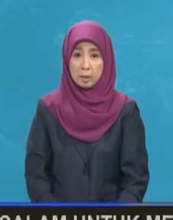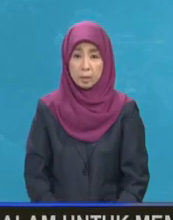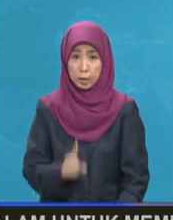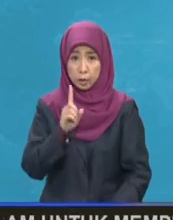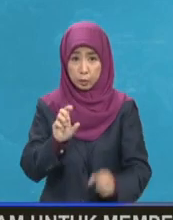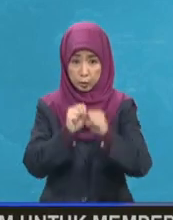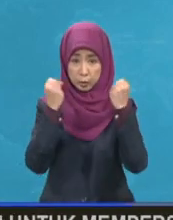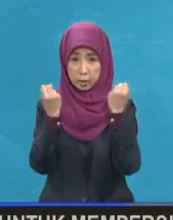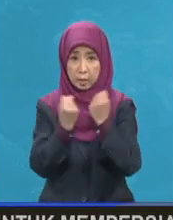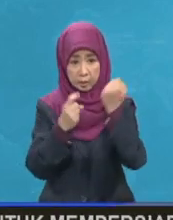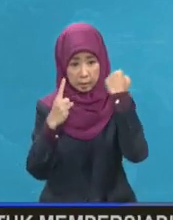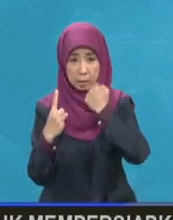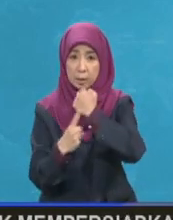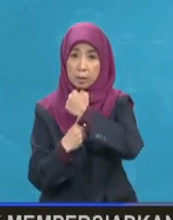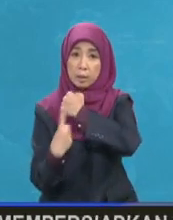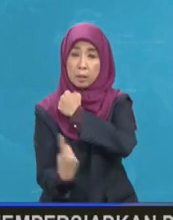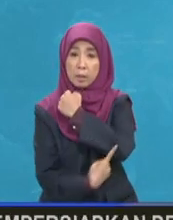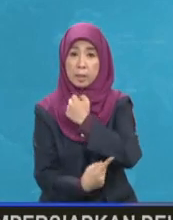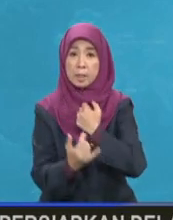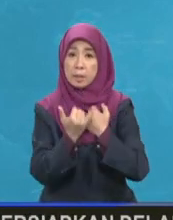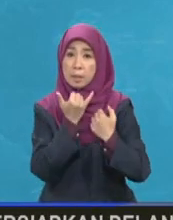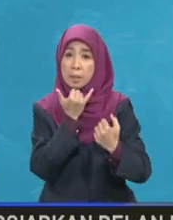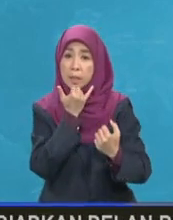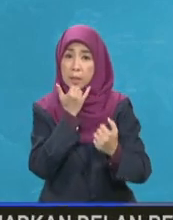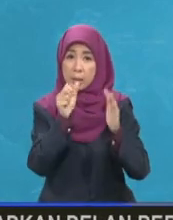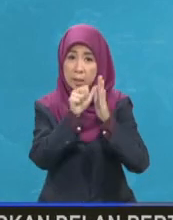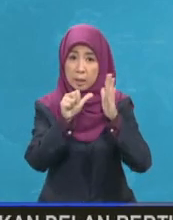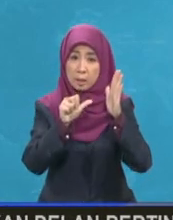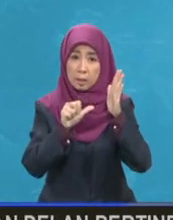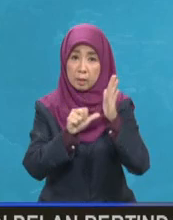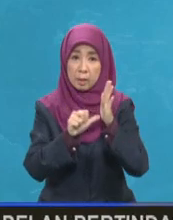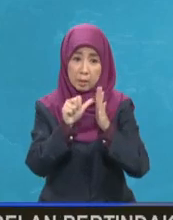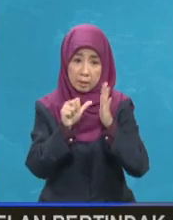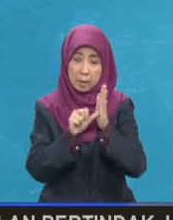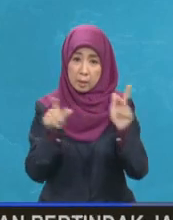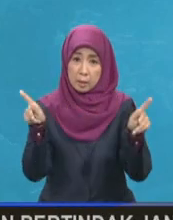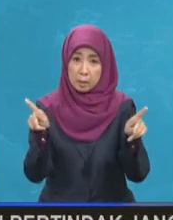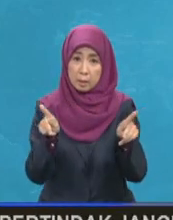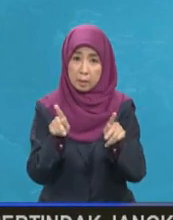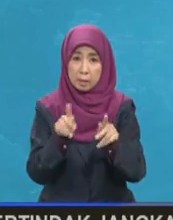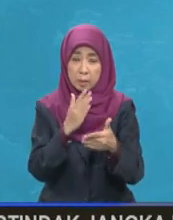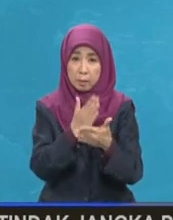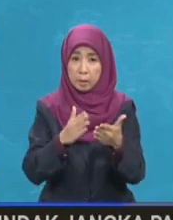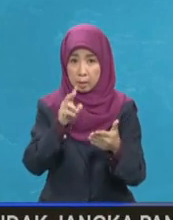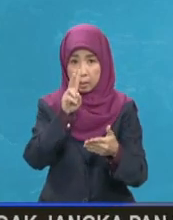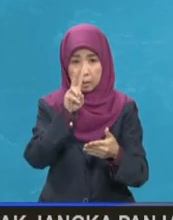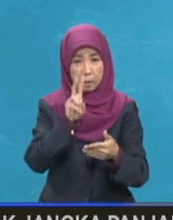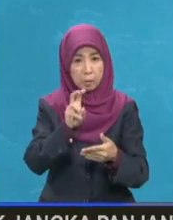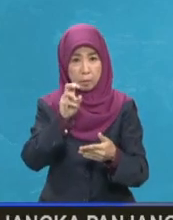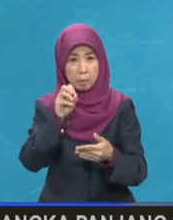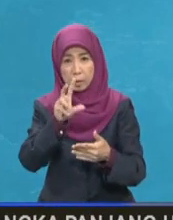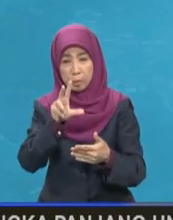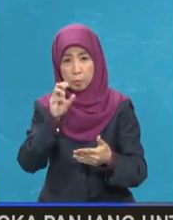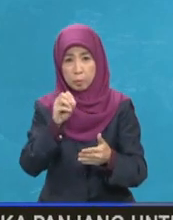Hai sebuah Syarikat dikenakan kompon atas kesalahan di bawah akta kesalahan-kesalahan kecil bengkel 30 Bab 12